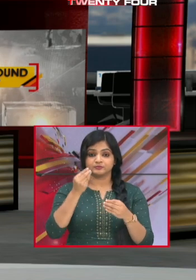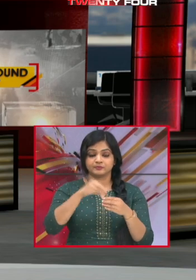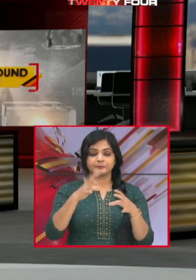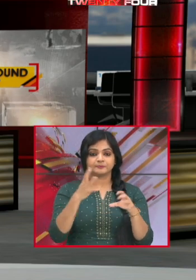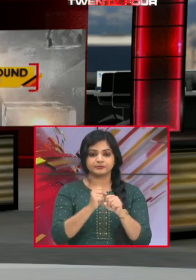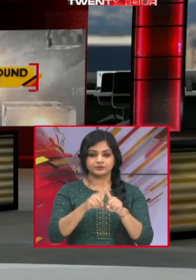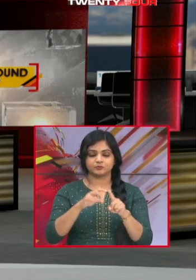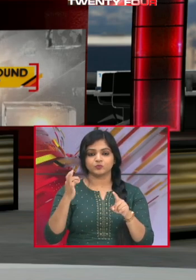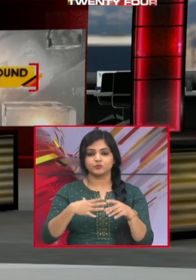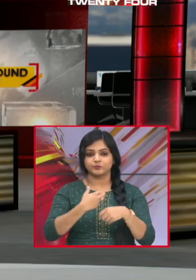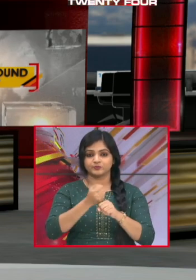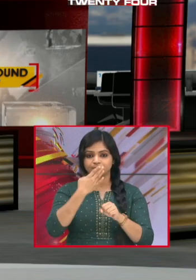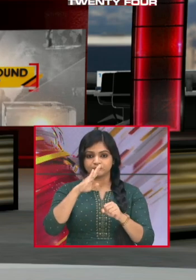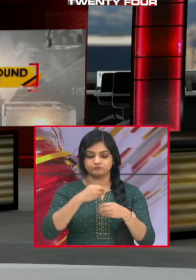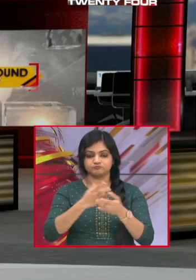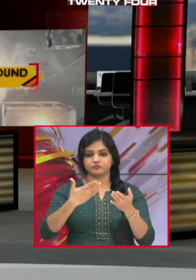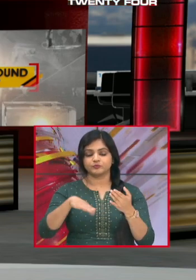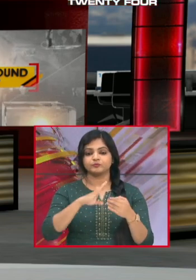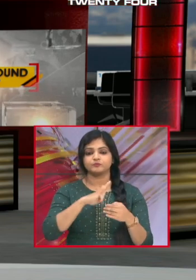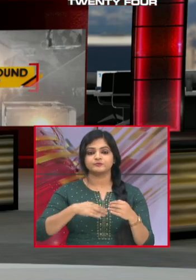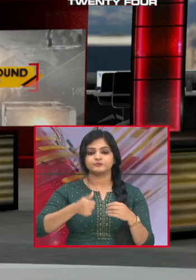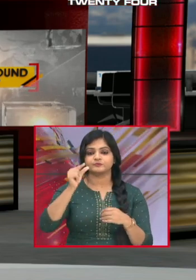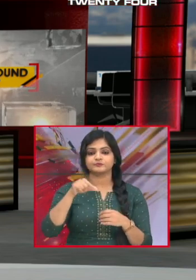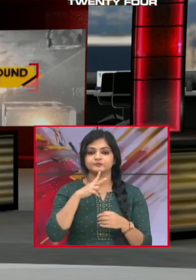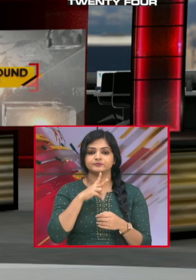and the Devasum Buddha Prasanda K. Ananda Goban Poran.